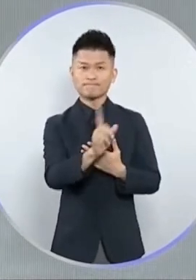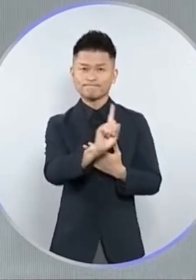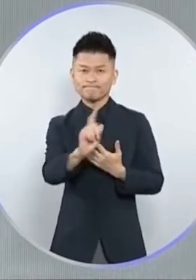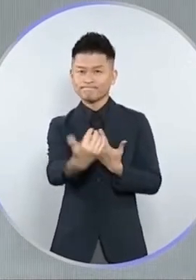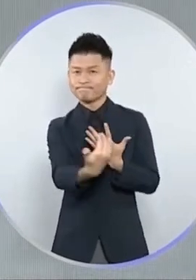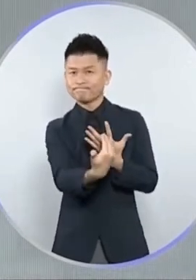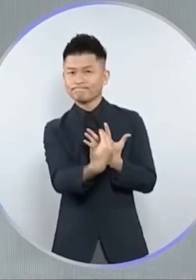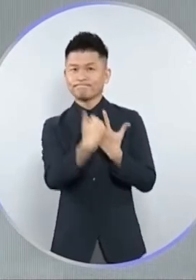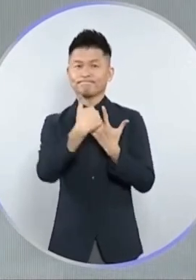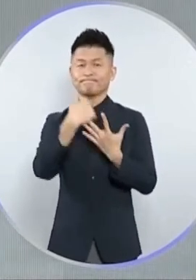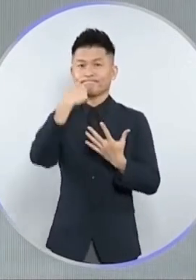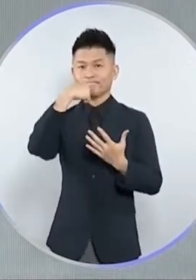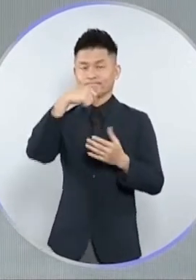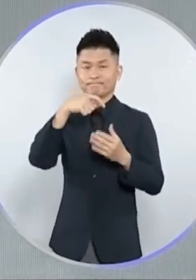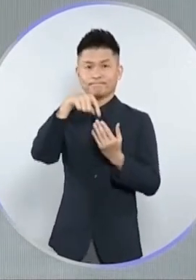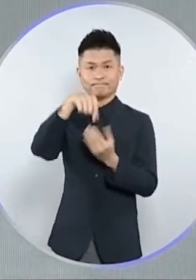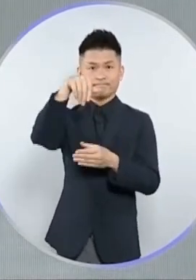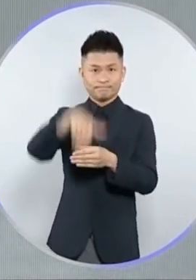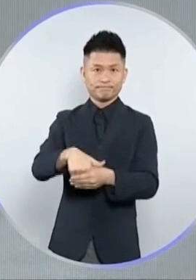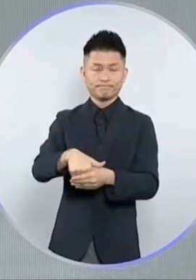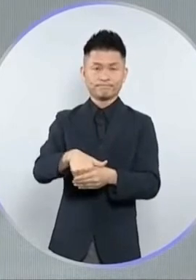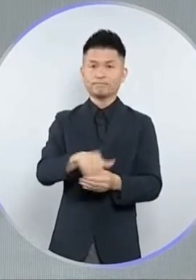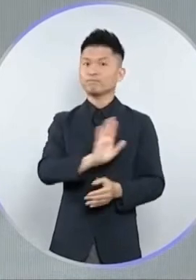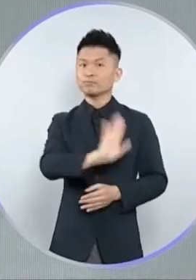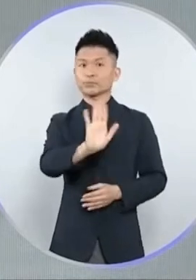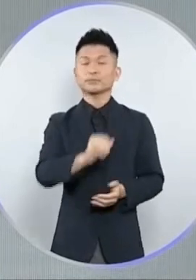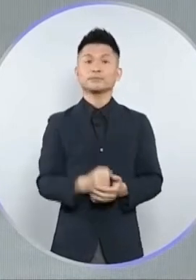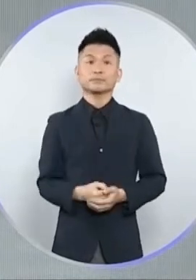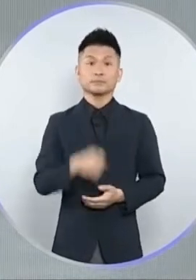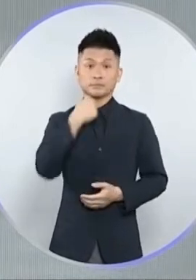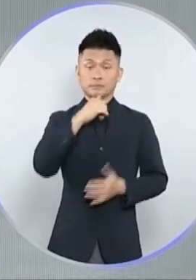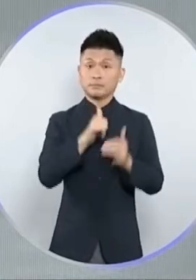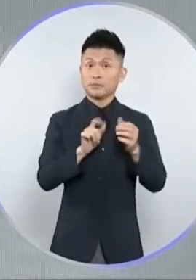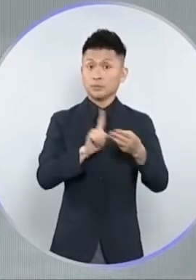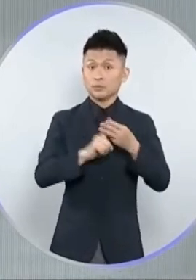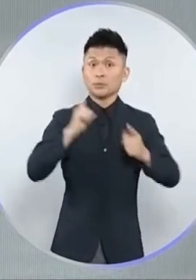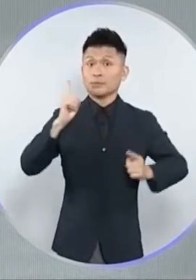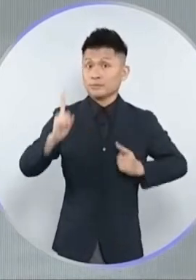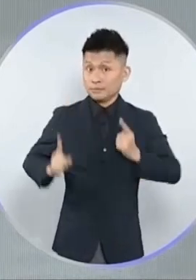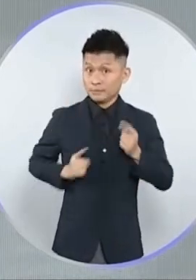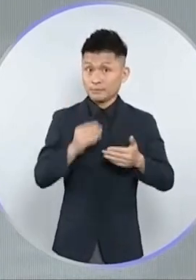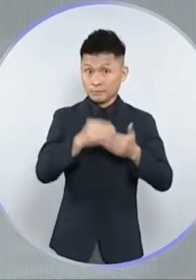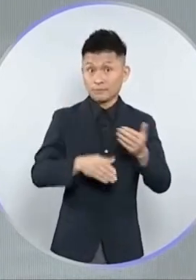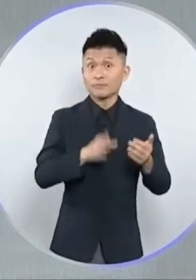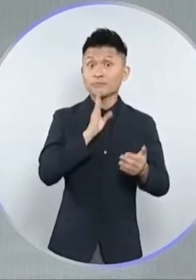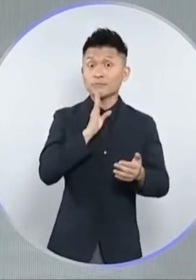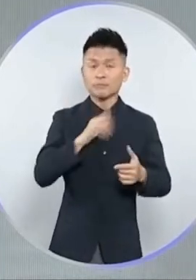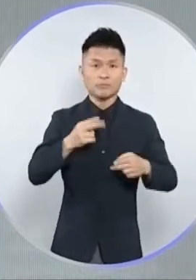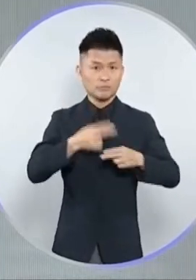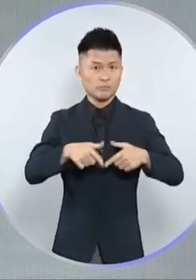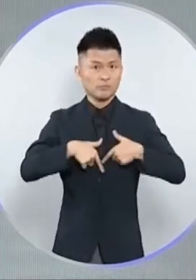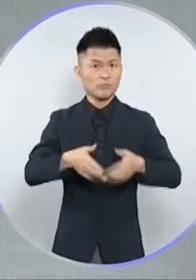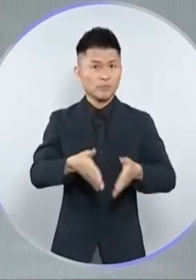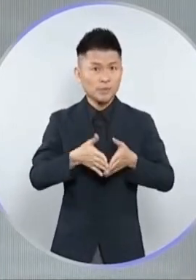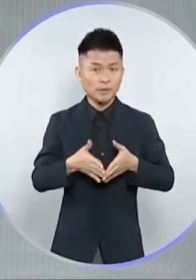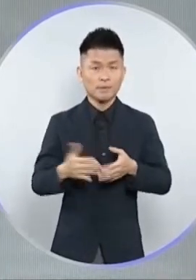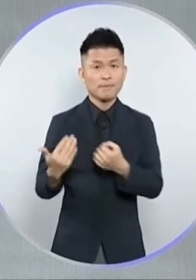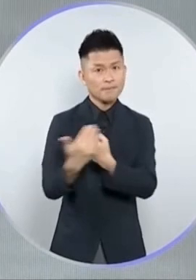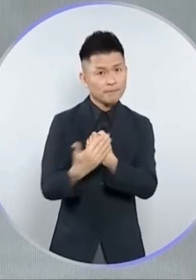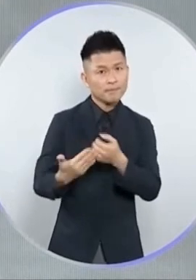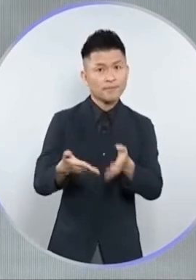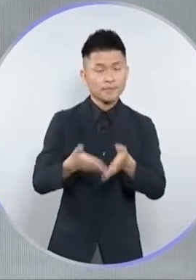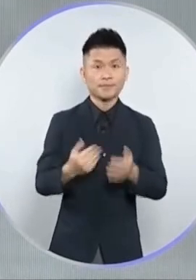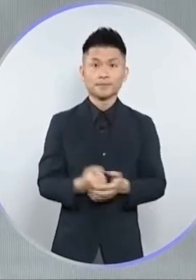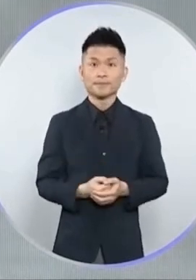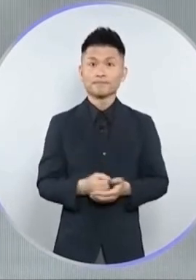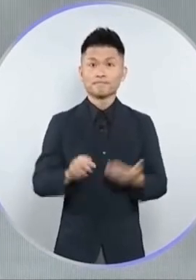入台湾的选举。台湾是一个民主自由制度的国家，我们要有信心，要保护，